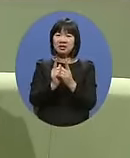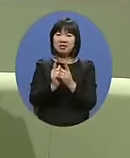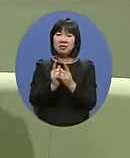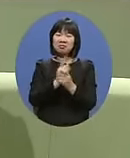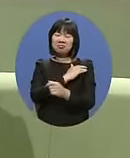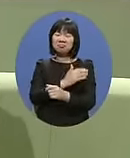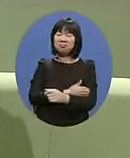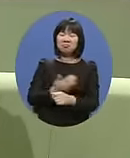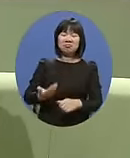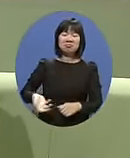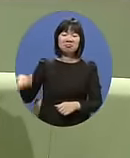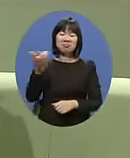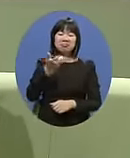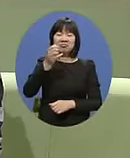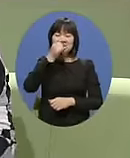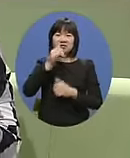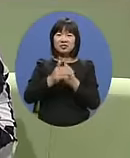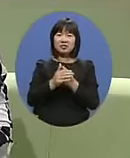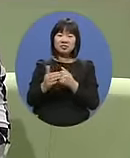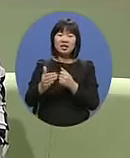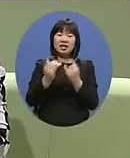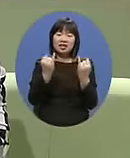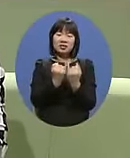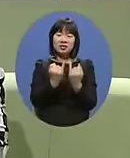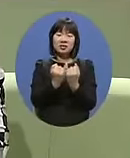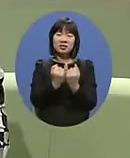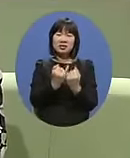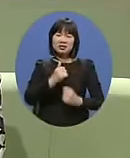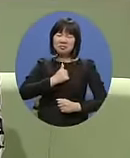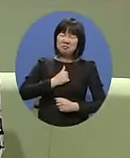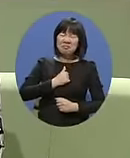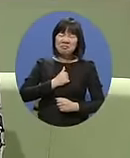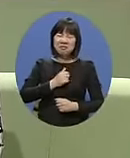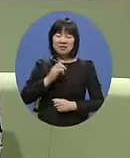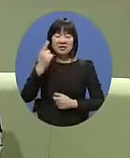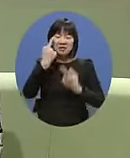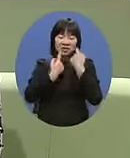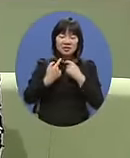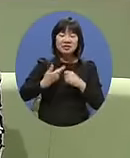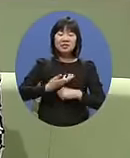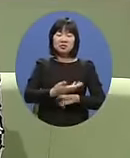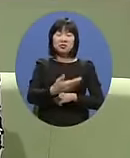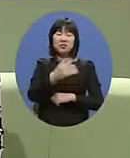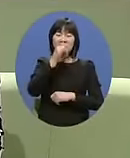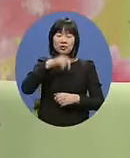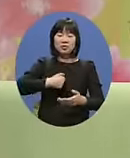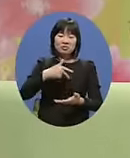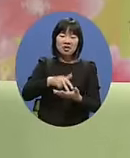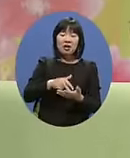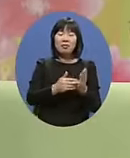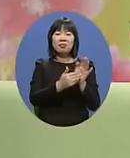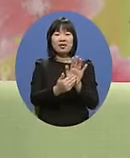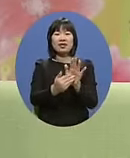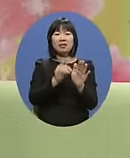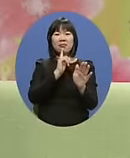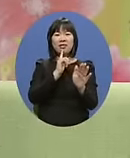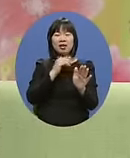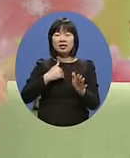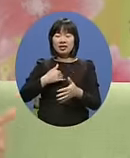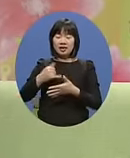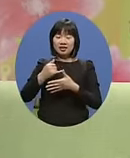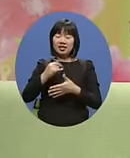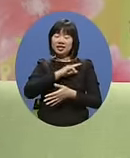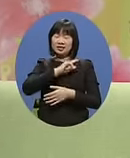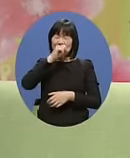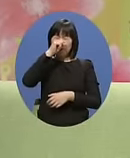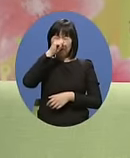상승하는 이야기잖아요. 네. 이런 거는 너무 여성의 진취성을 막아요. 이렇게 하시는 분들도 있으셨어요. 아니, 저도 사실 저희 애가 가장 좋아하는